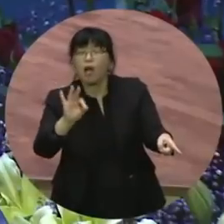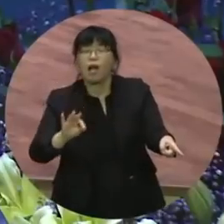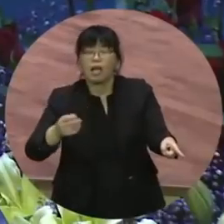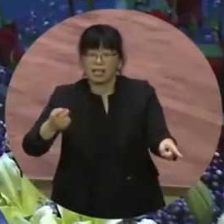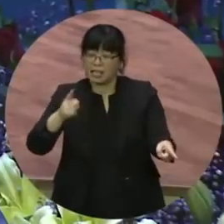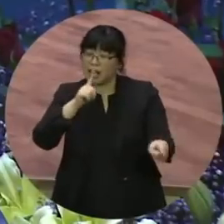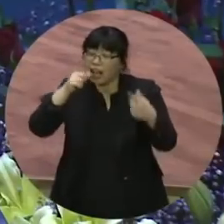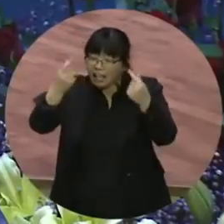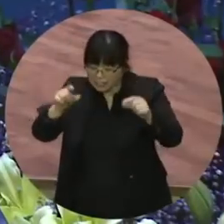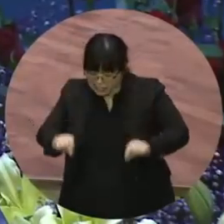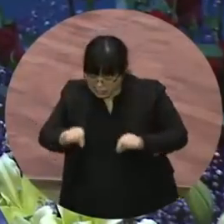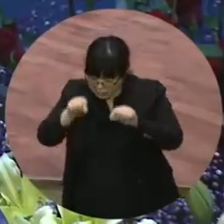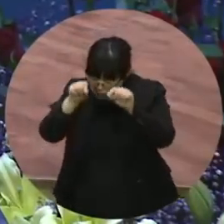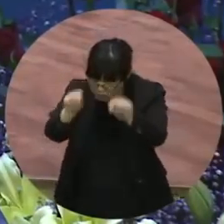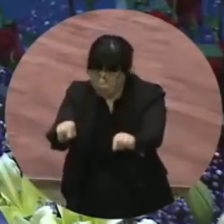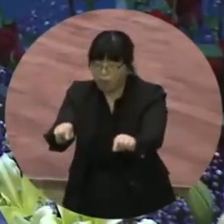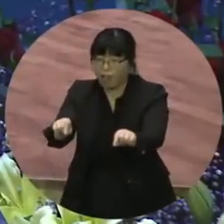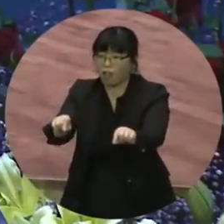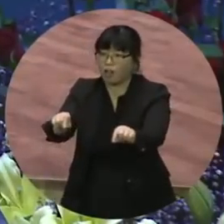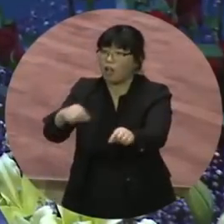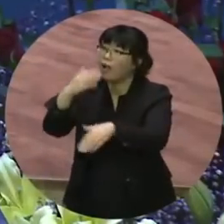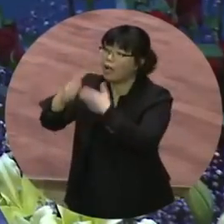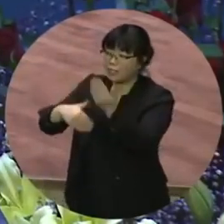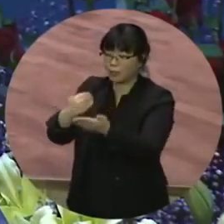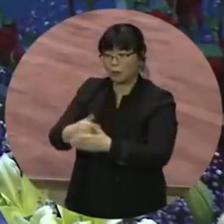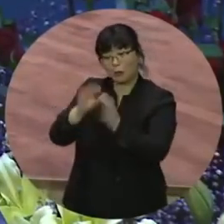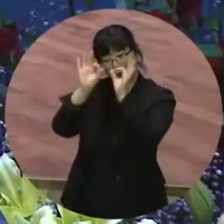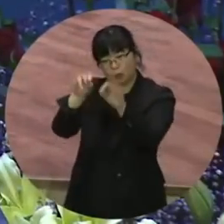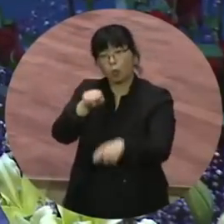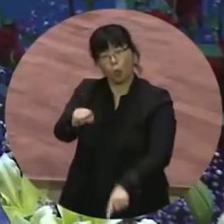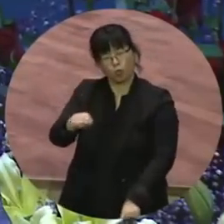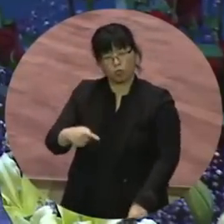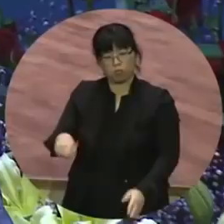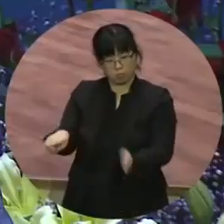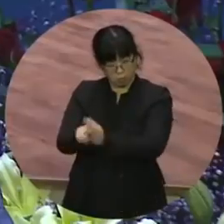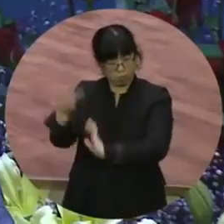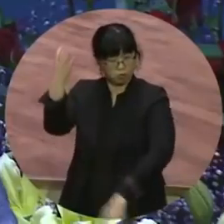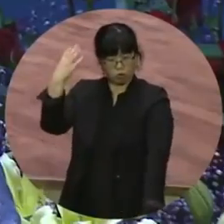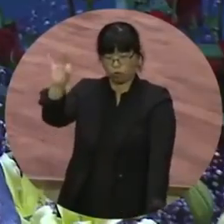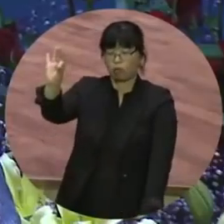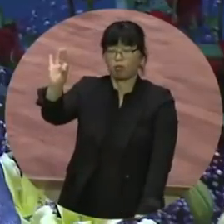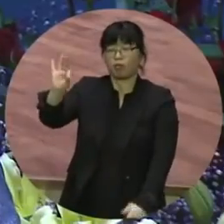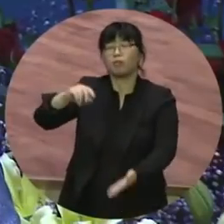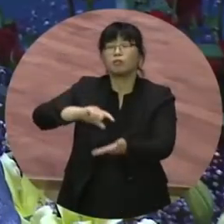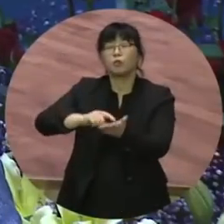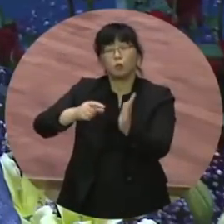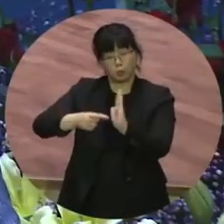인정받는 믿음 되기 바랍니다. 이제야 알겠다. 너 믿음을 내가.